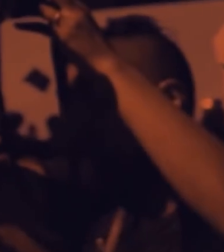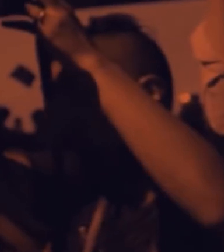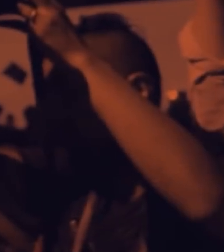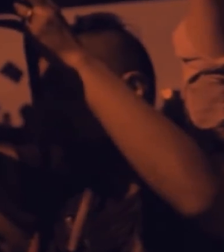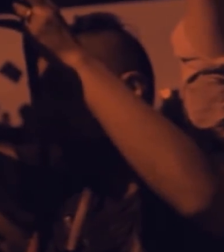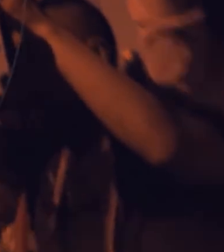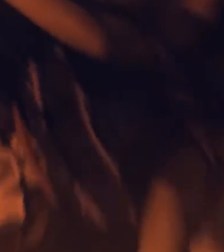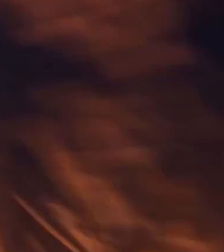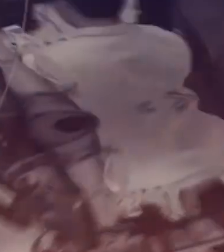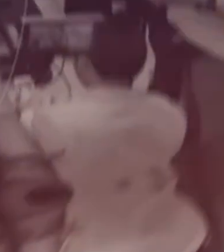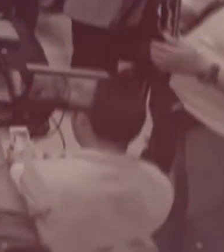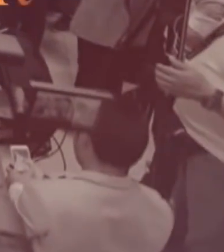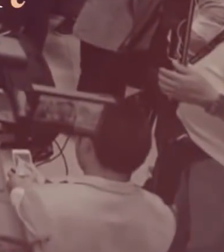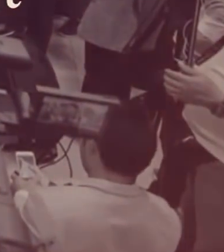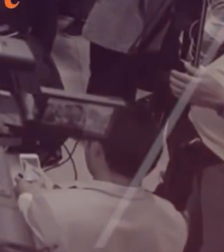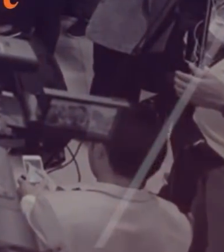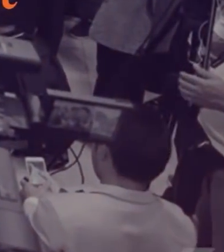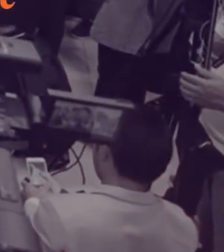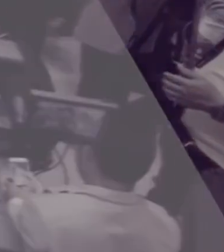ผู้